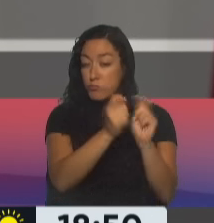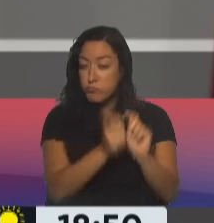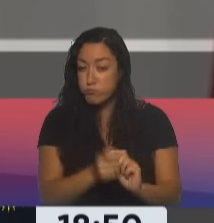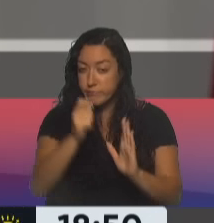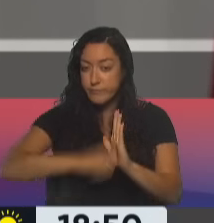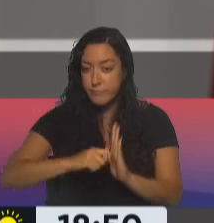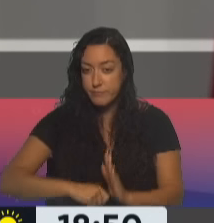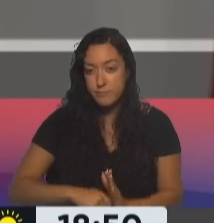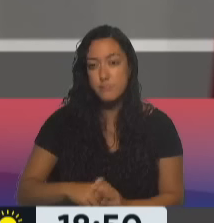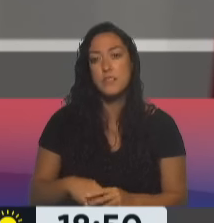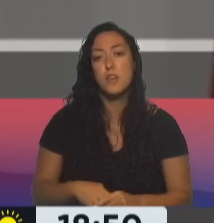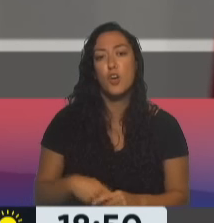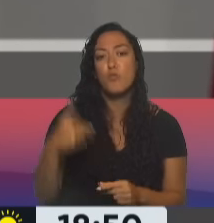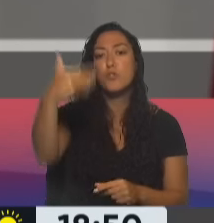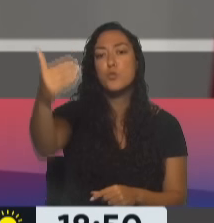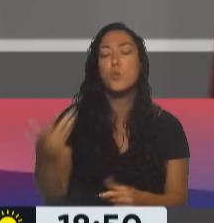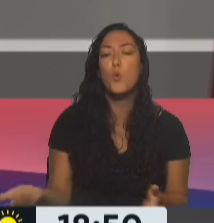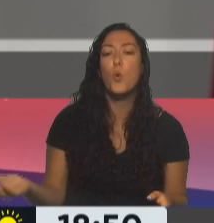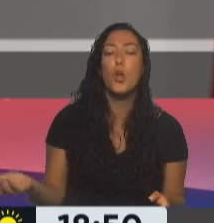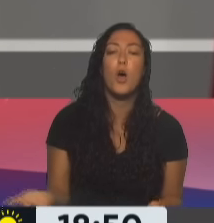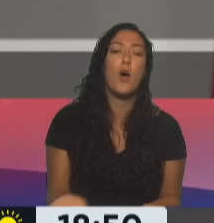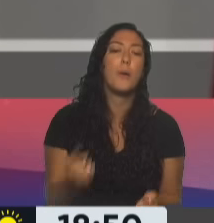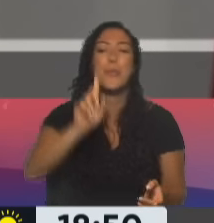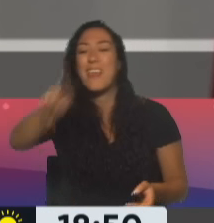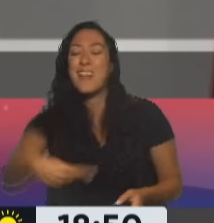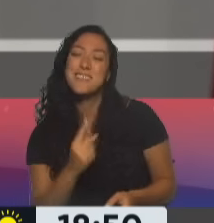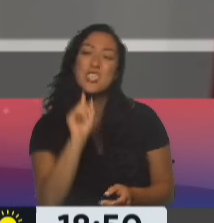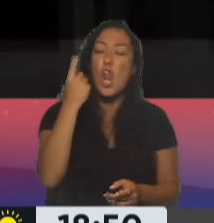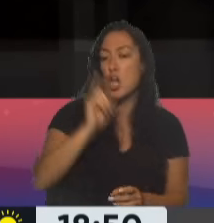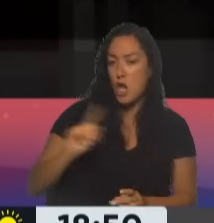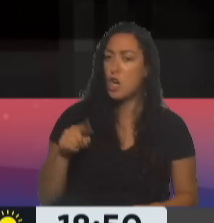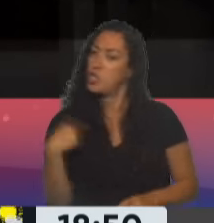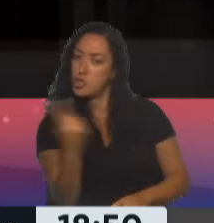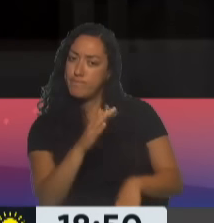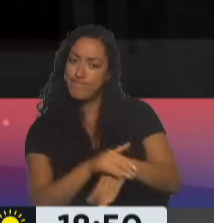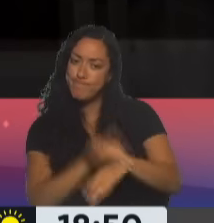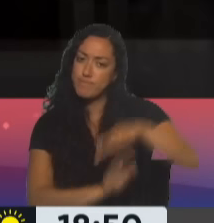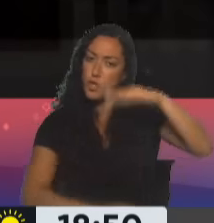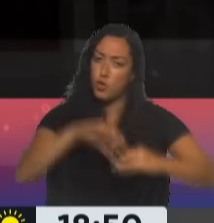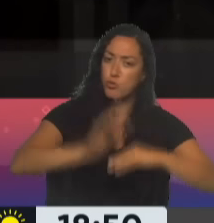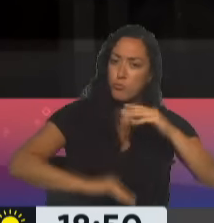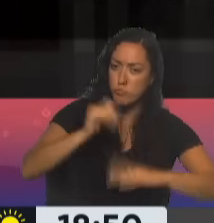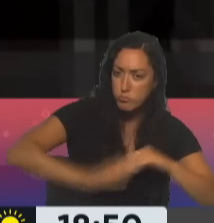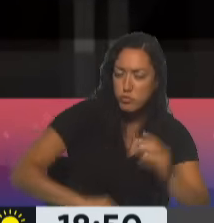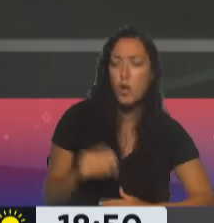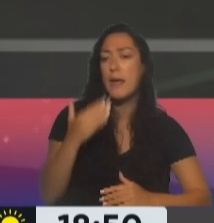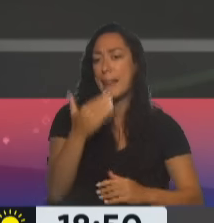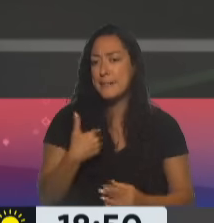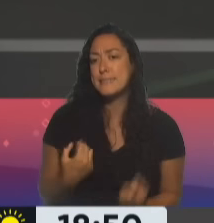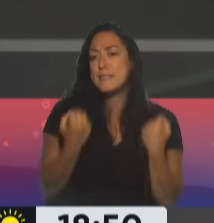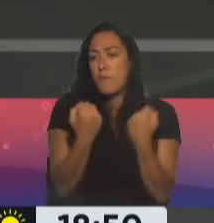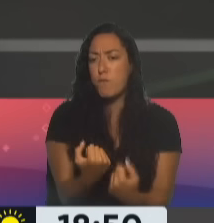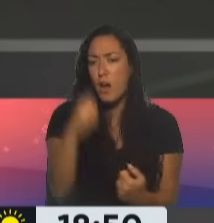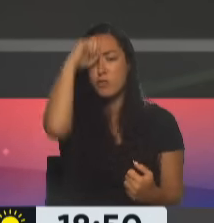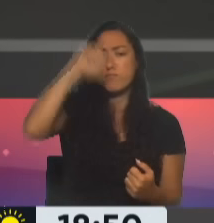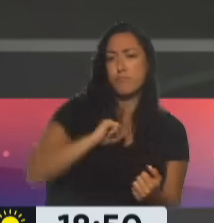は与えられるものではありません。私たち一人一人が絶えず挑戦を続けることで作り上げ